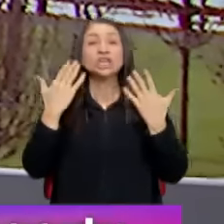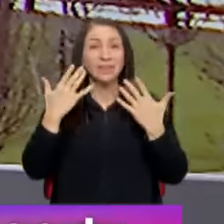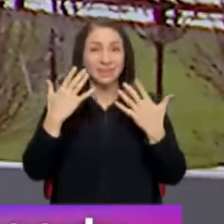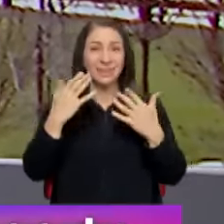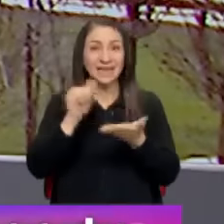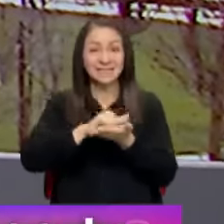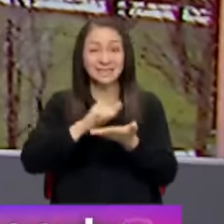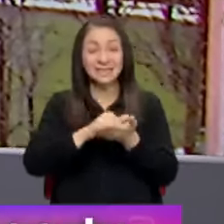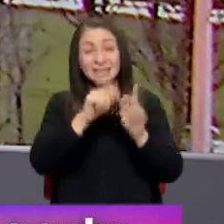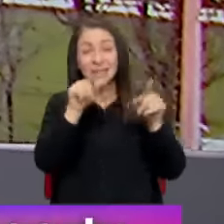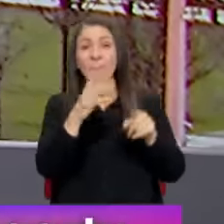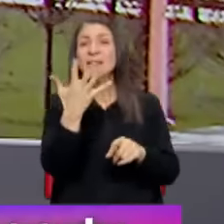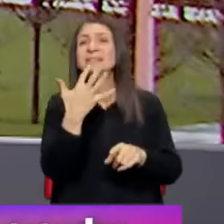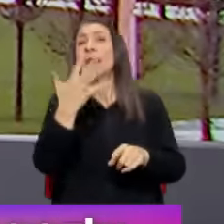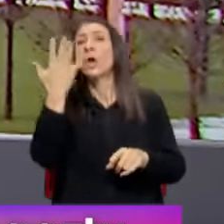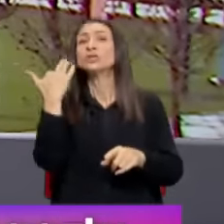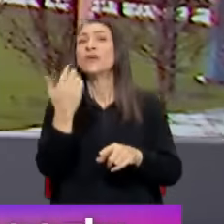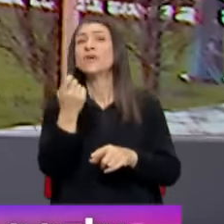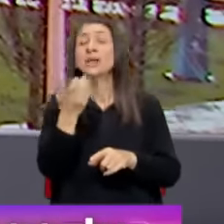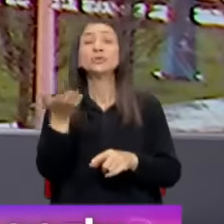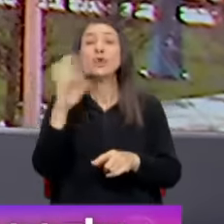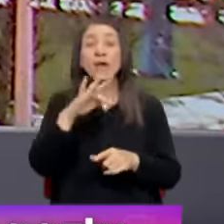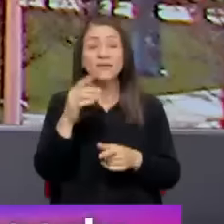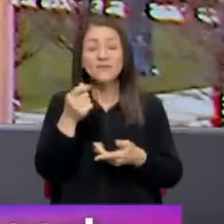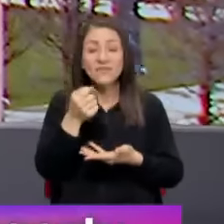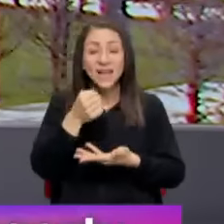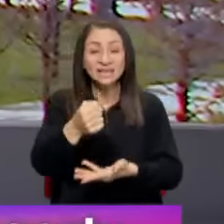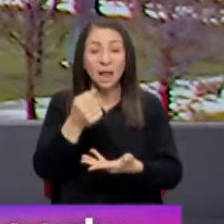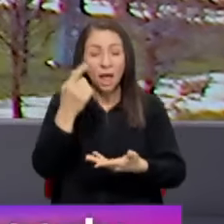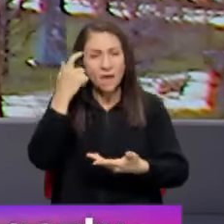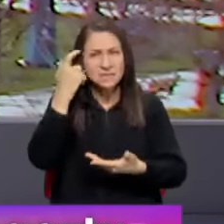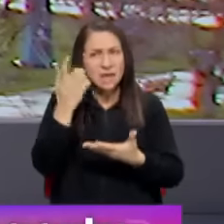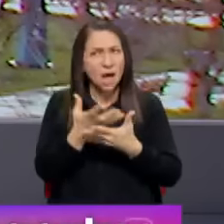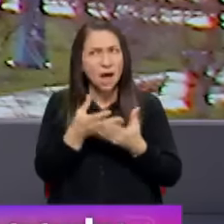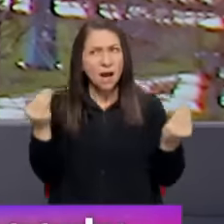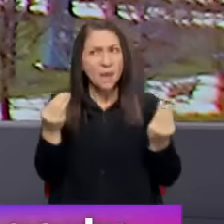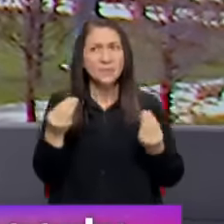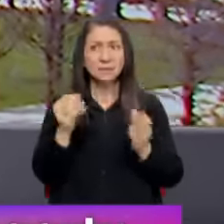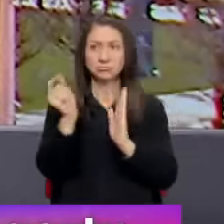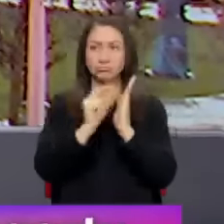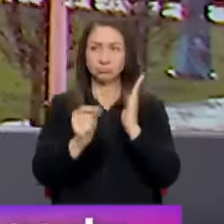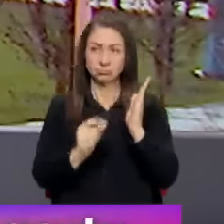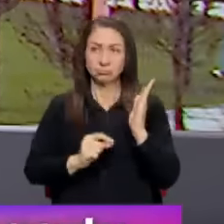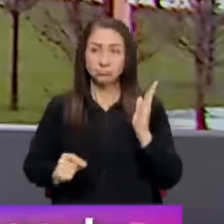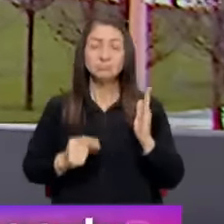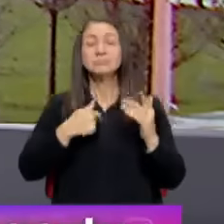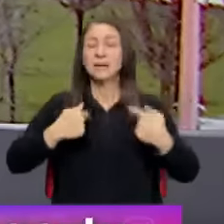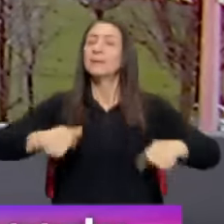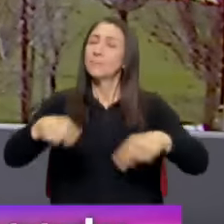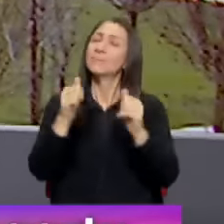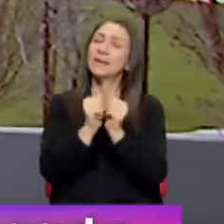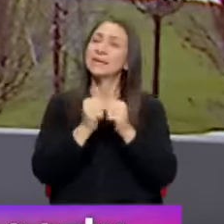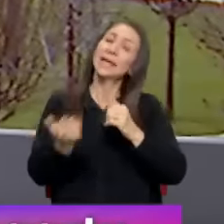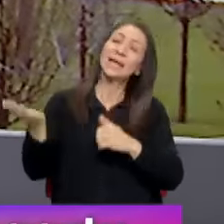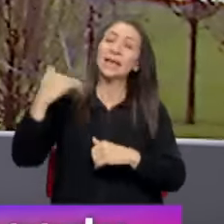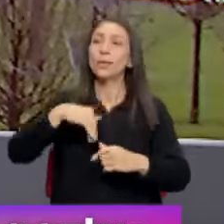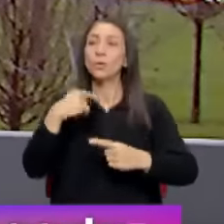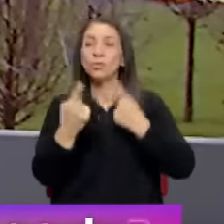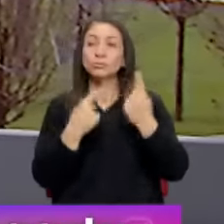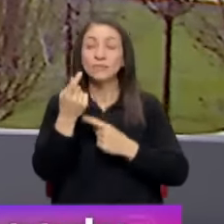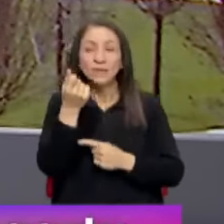köşesinde 5 sene önceki fiyatları, sonra finansal hafıza kaybını işledi. Bizler de birlikte gelin bir konuşalım